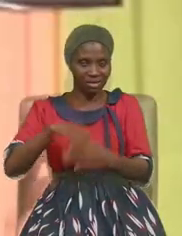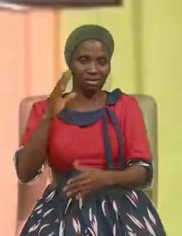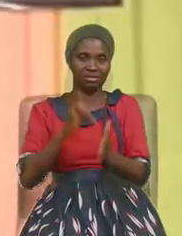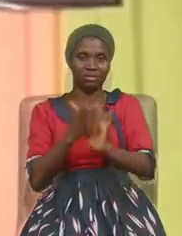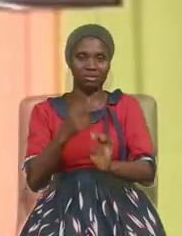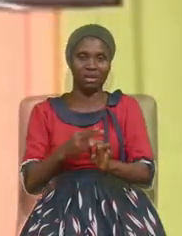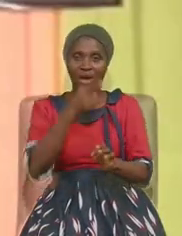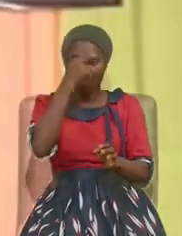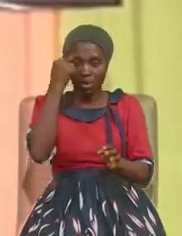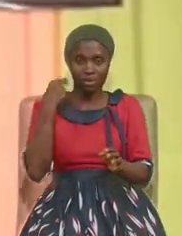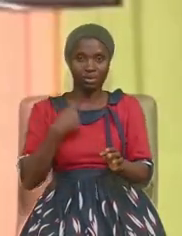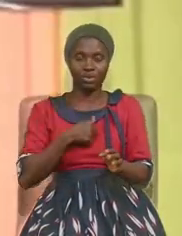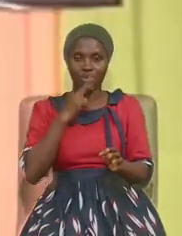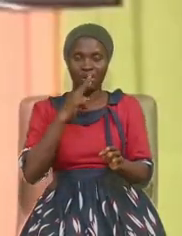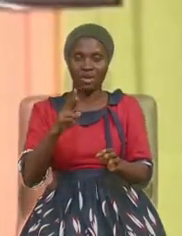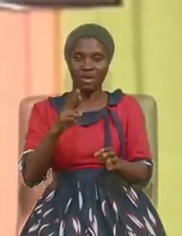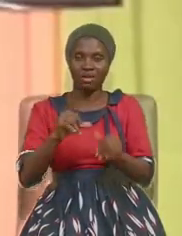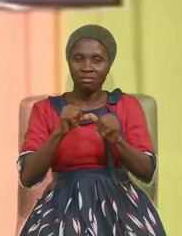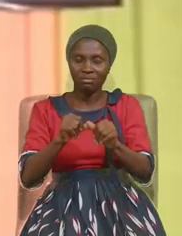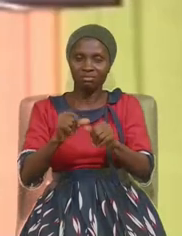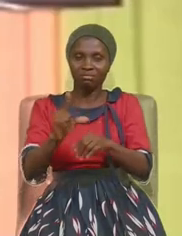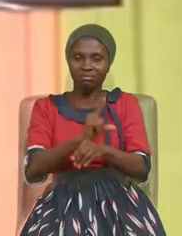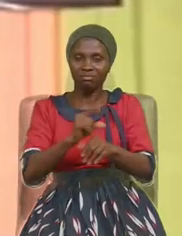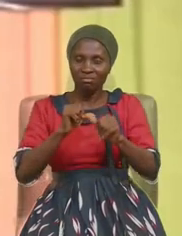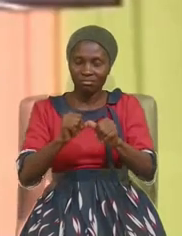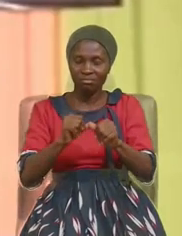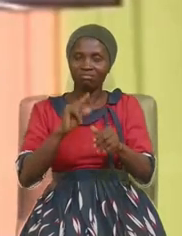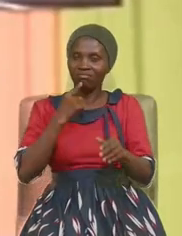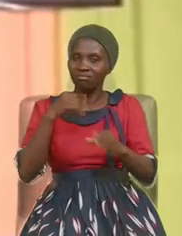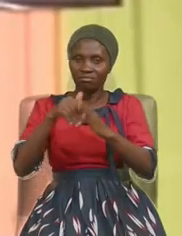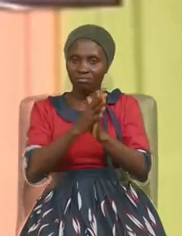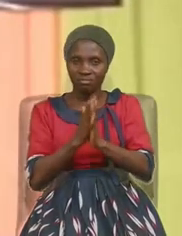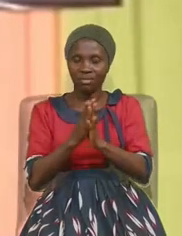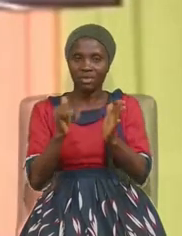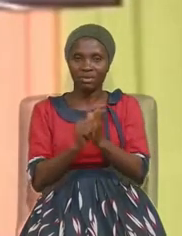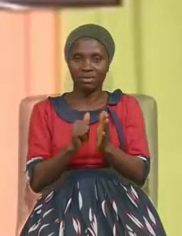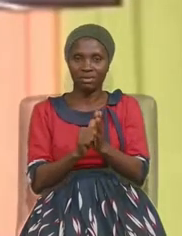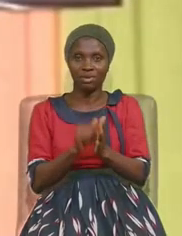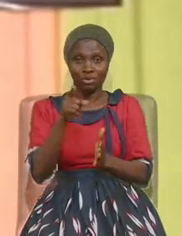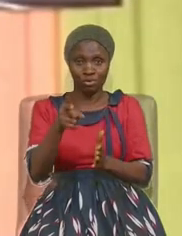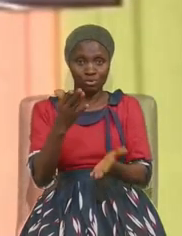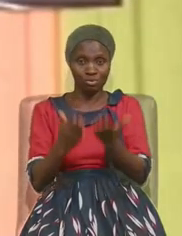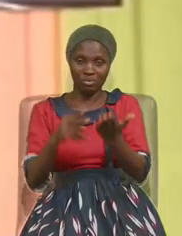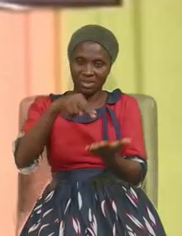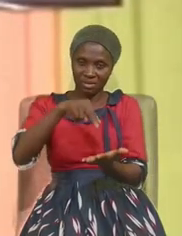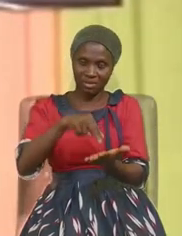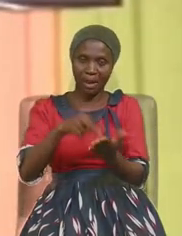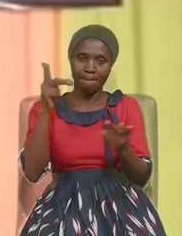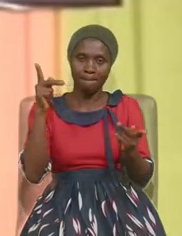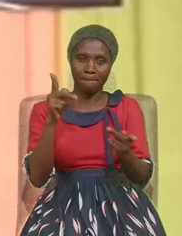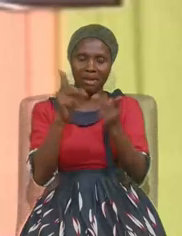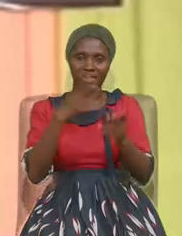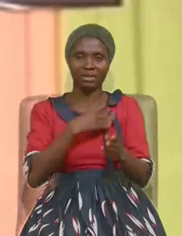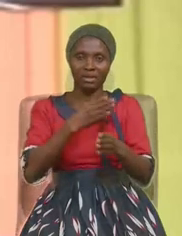Parce que nous combattons dans la prière pour que, pleinement persuadés, vous